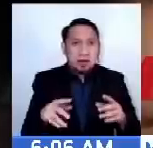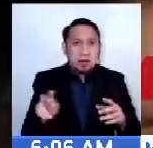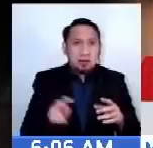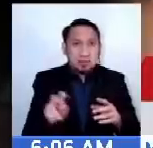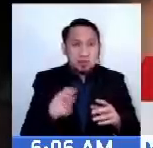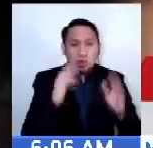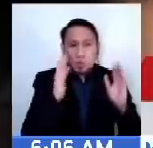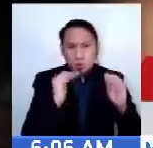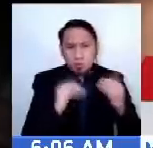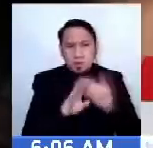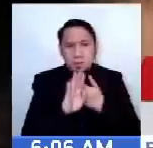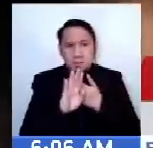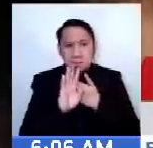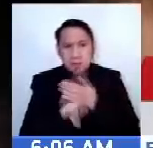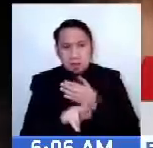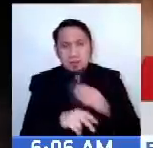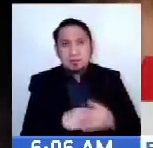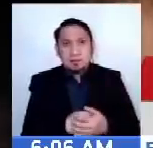dating